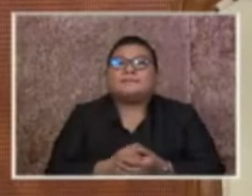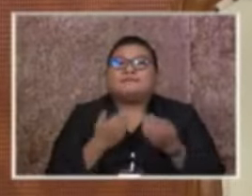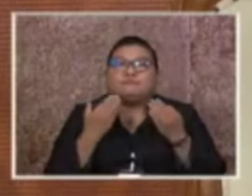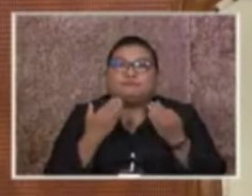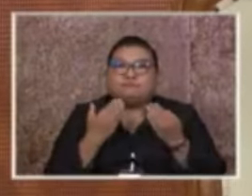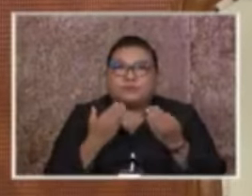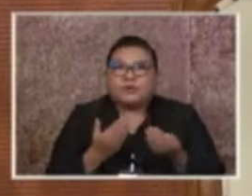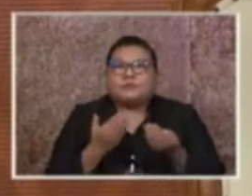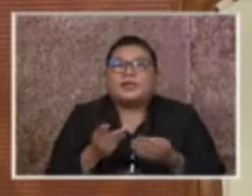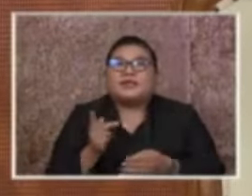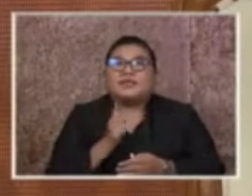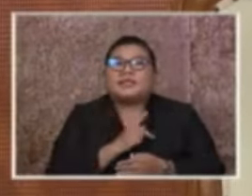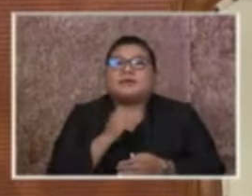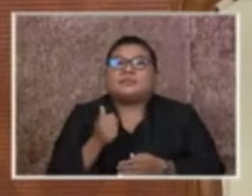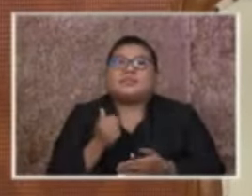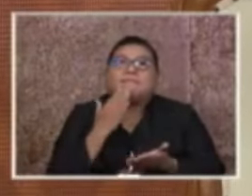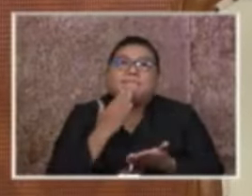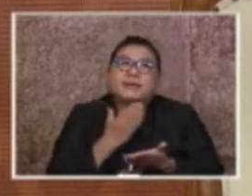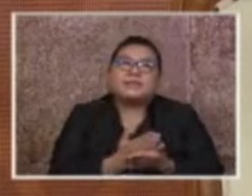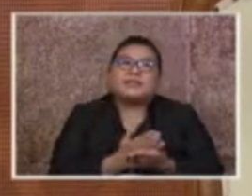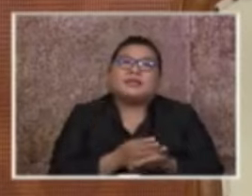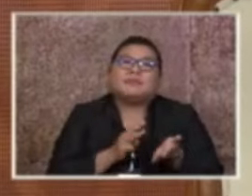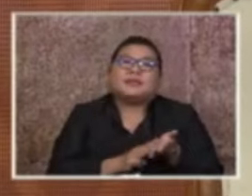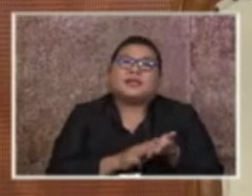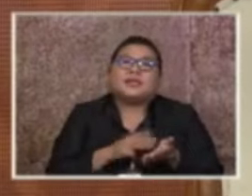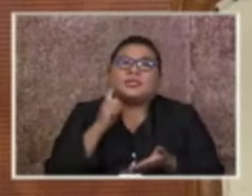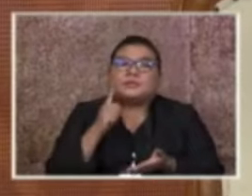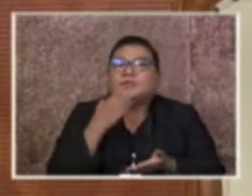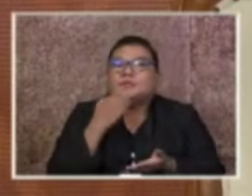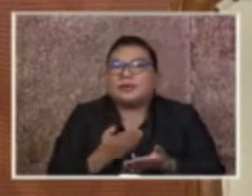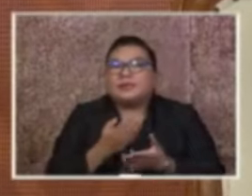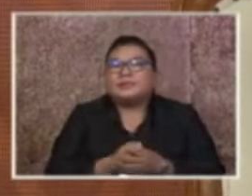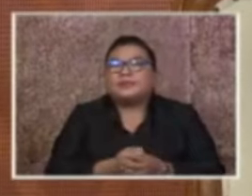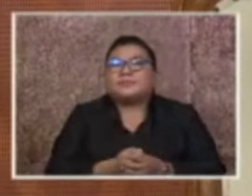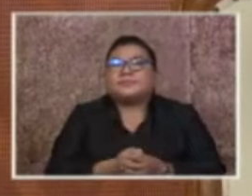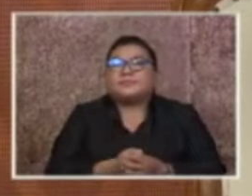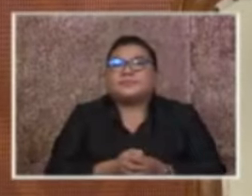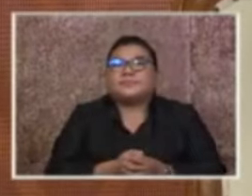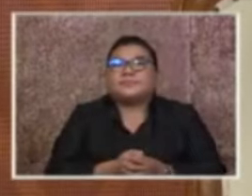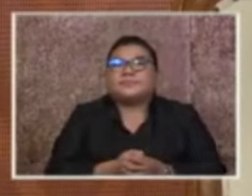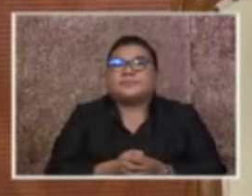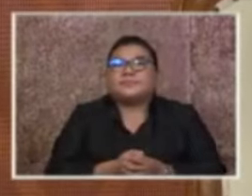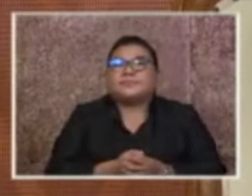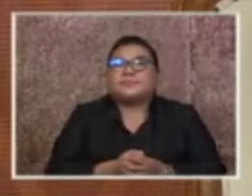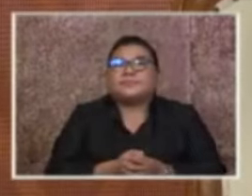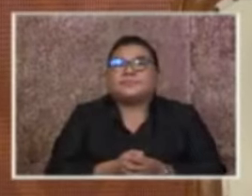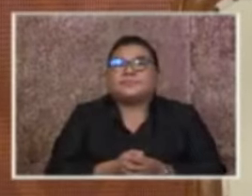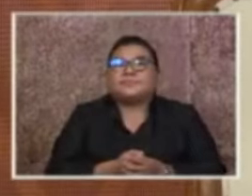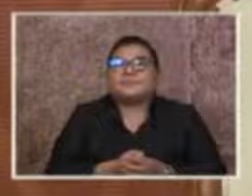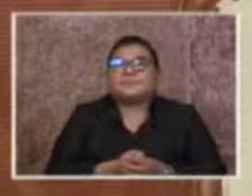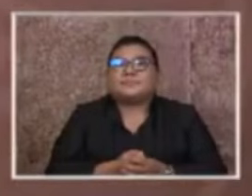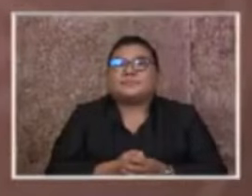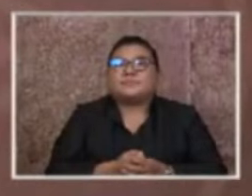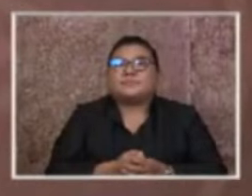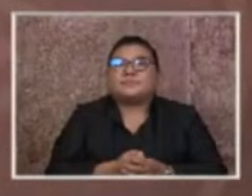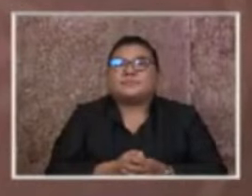kita bisa untuk menyelesaikan itu Terima kasih Pakde masih ada waktu Mau ditambahkan pertanyaannya aslon 1 Cukup